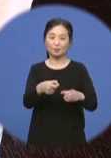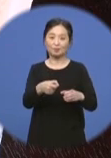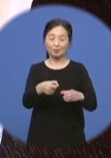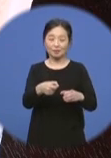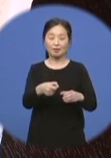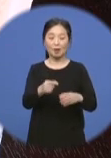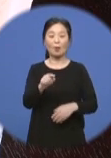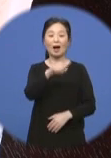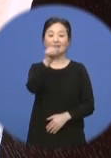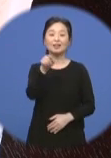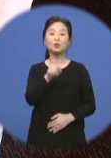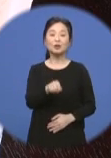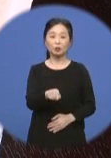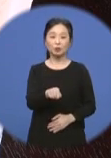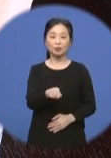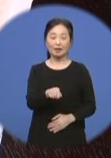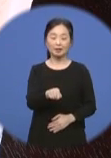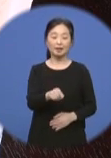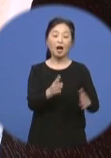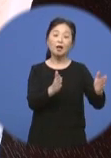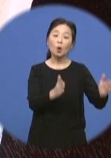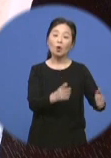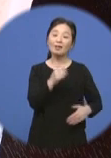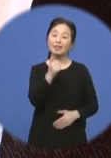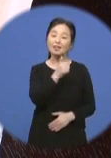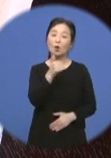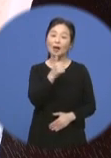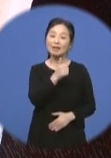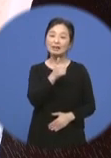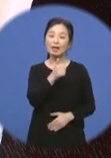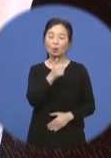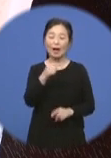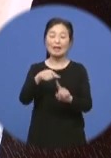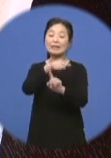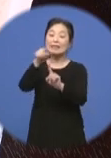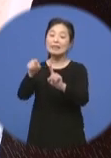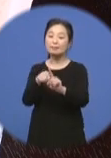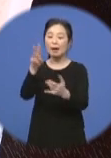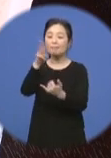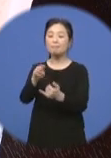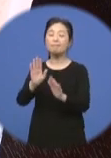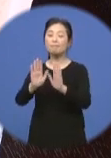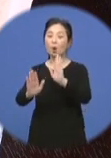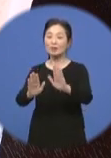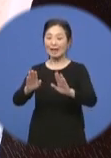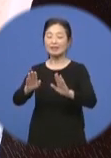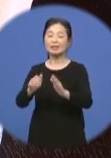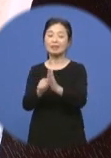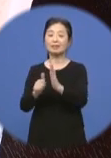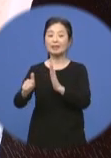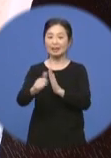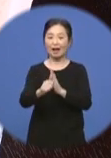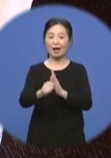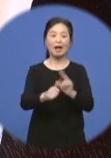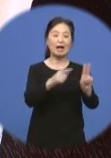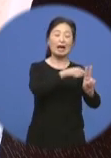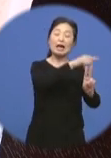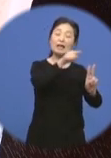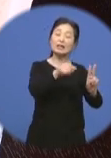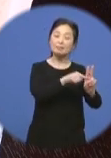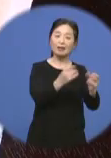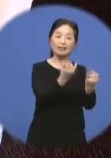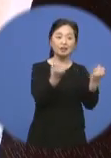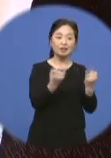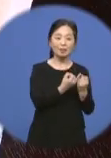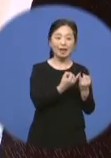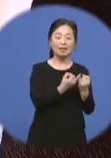プレゼントクイズです。後半で紹介したのは1番防災リーダー、2番女性リーダー、どちら